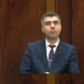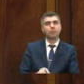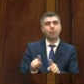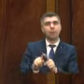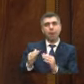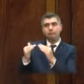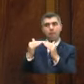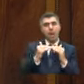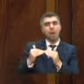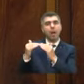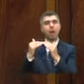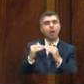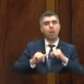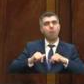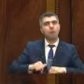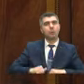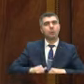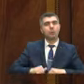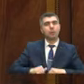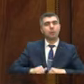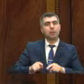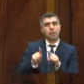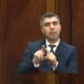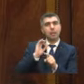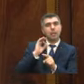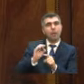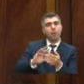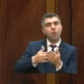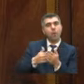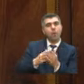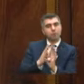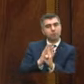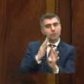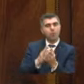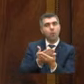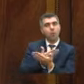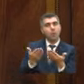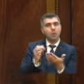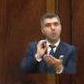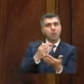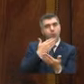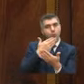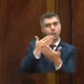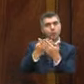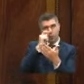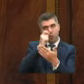جميعا وكلهم كيدخلوا في الصف باش يطبقوا هذاك المرسوم وكنشكرهم جميعا